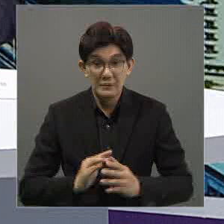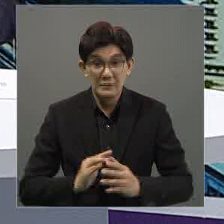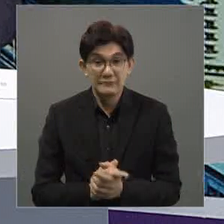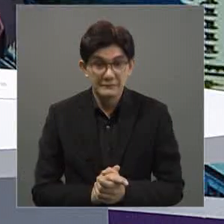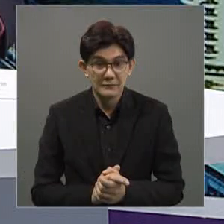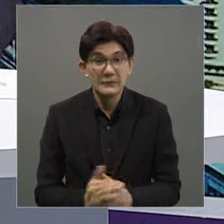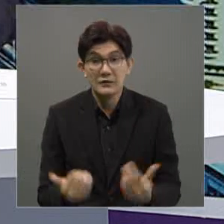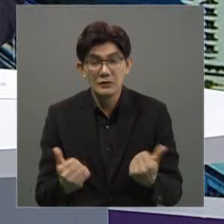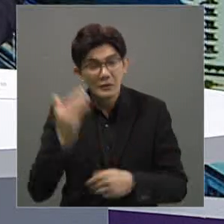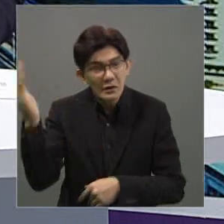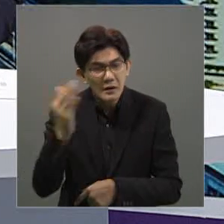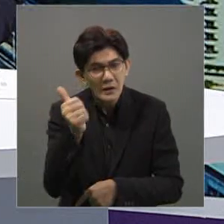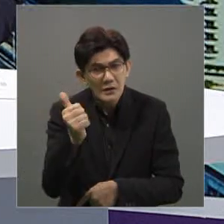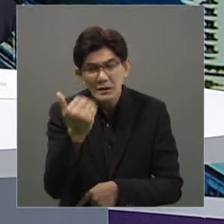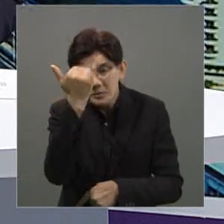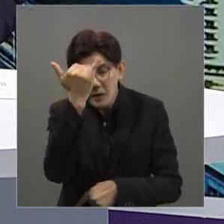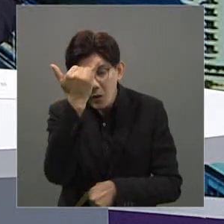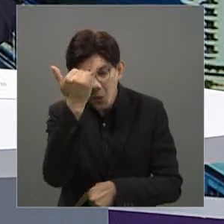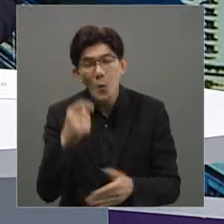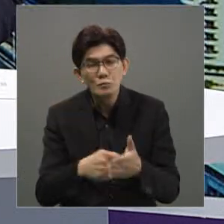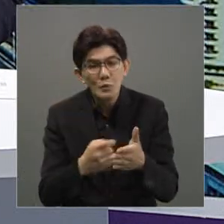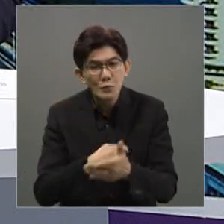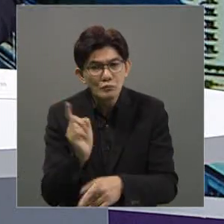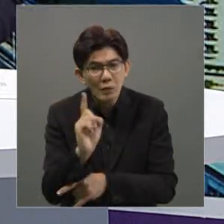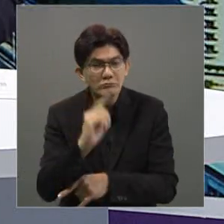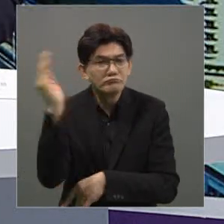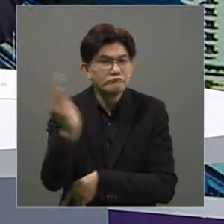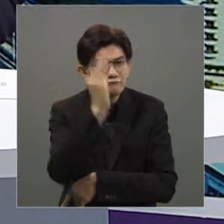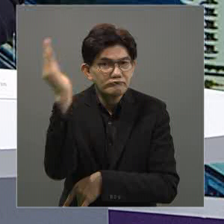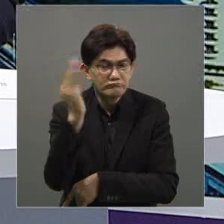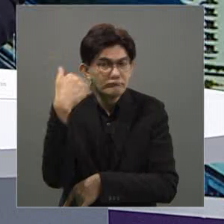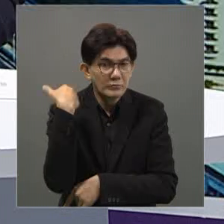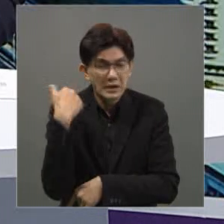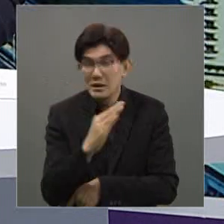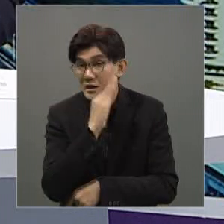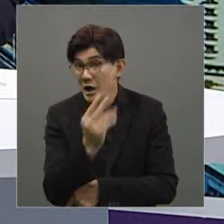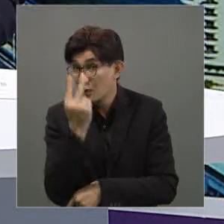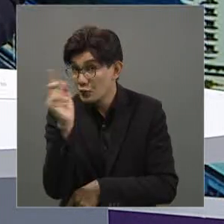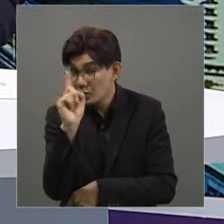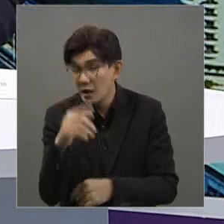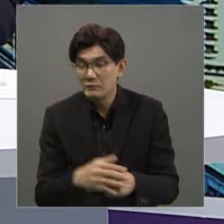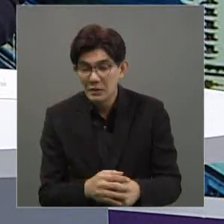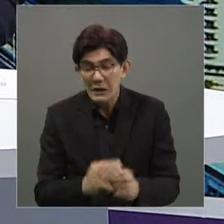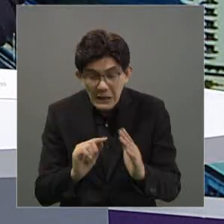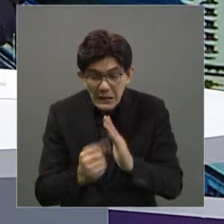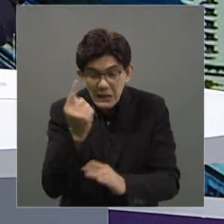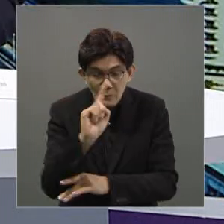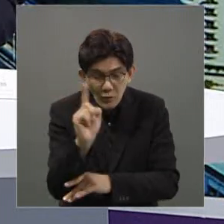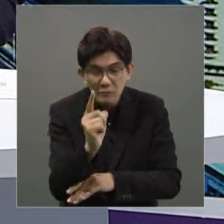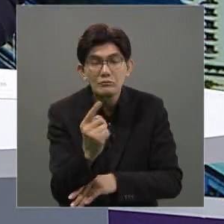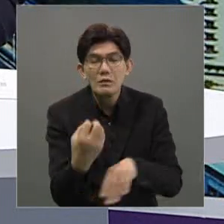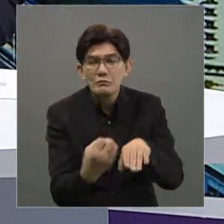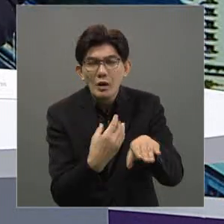อ่ะแน่นอนช่วงนี้ที่อากาศดีเพราะว่าส่วนหนึ่งก็ได้ปัจจัยบวกจากเรื่องของสภาพอากาศนะแต่ถ้าเกิดเราไปดูเรื่องของต้นทางในการปล่อยควัน